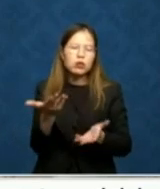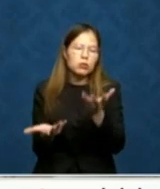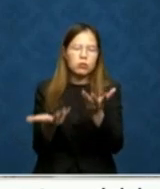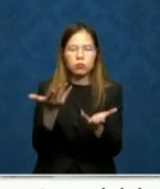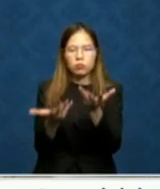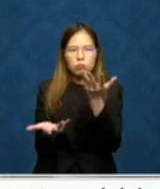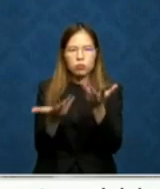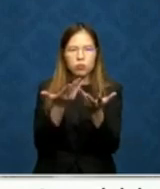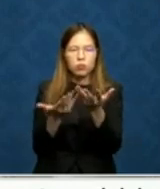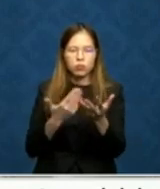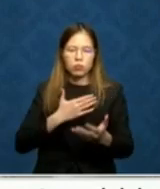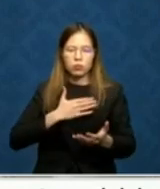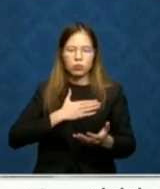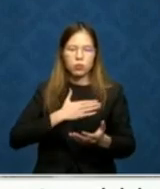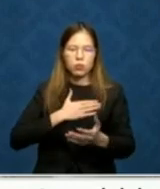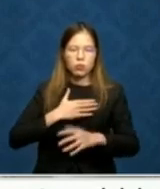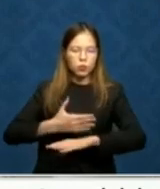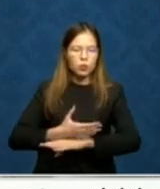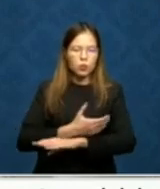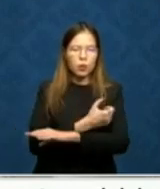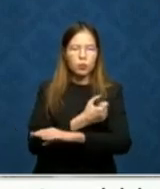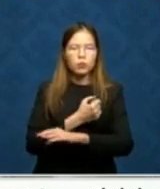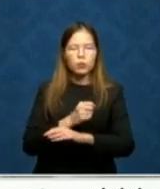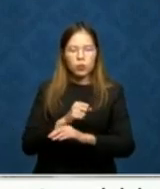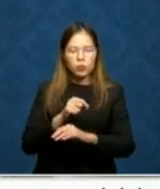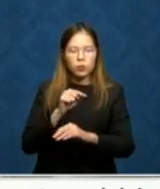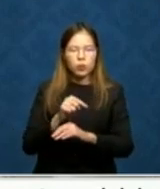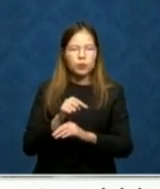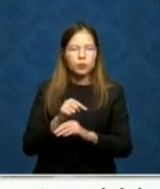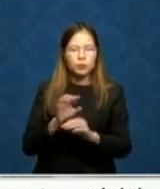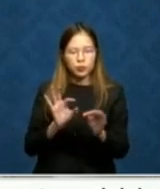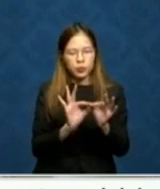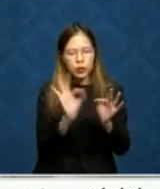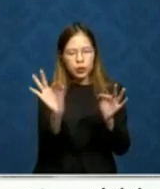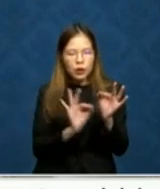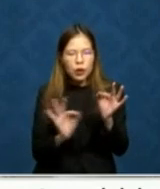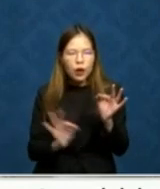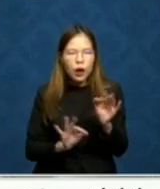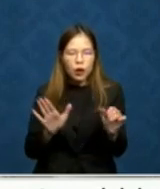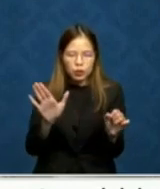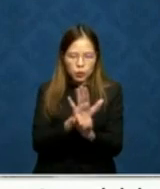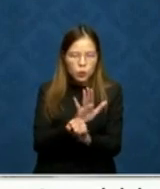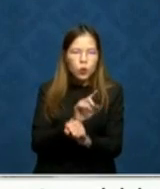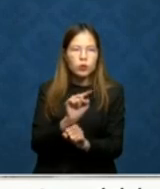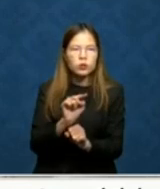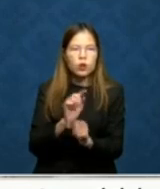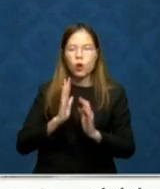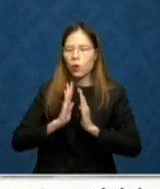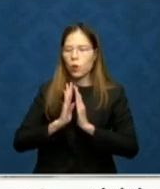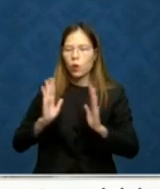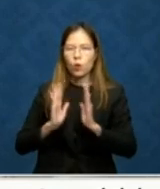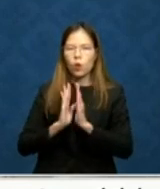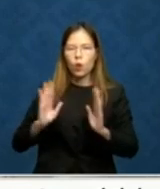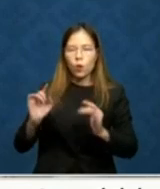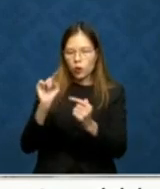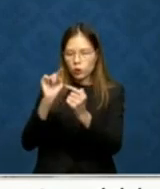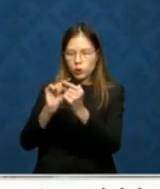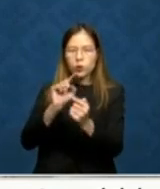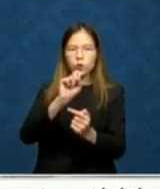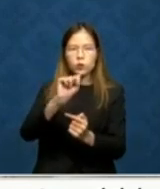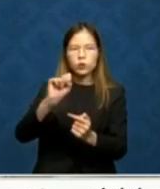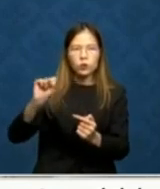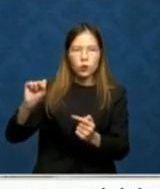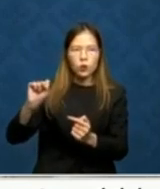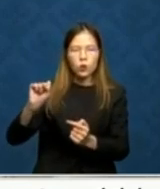นี่ยทางพรรคภูมิใจไทยเราเองเนี่ยในเนื้อหาทั้งหมดที่เราเตรียมมาส่วนหนึ่งก็ต้องขอบคุณท่านอดีตส.ส.นะ